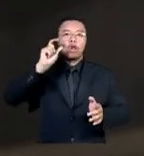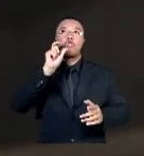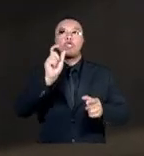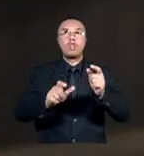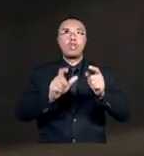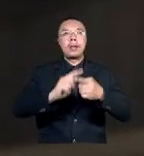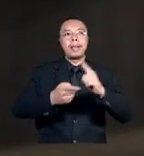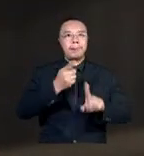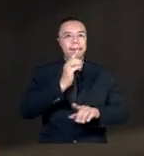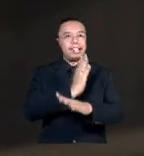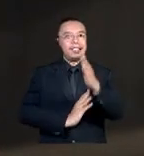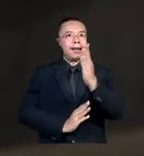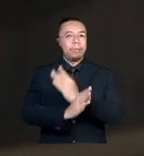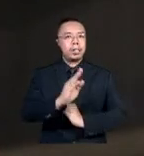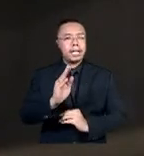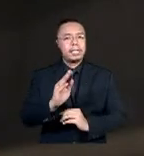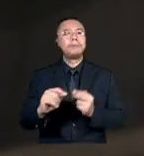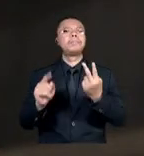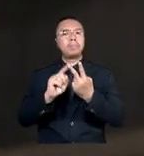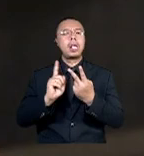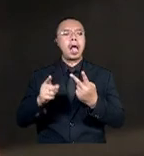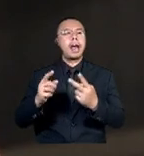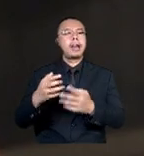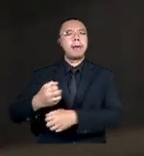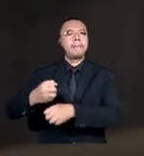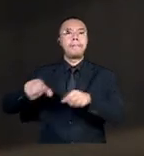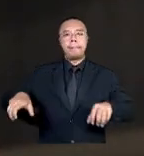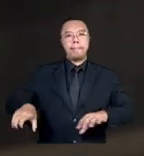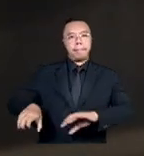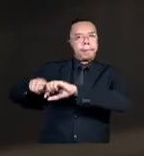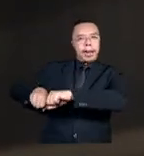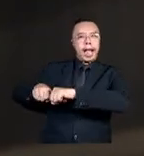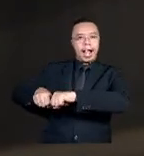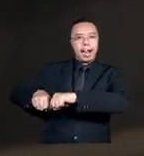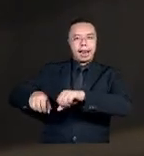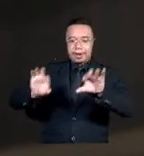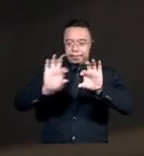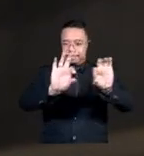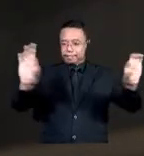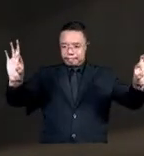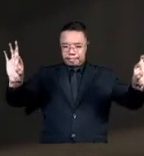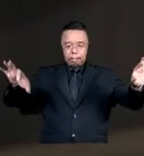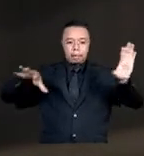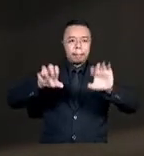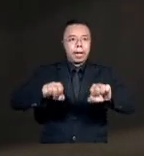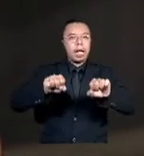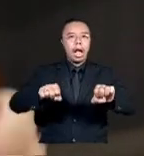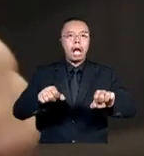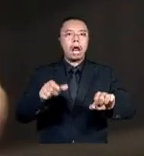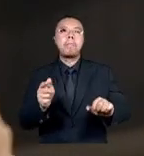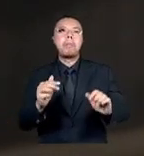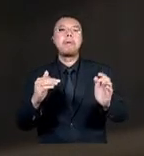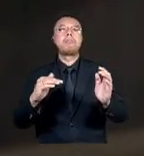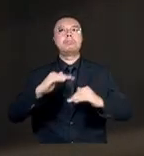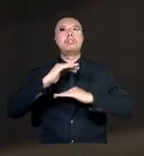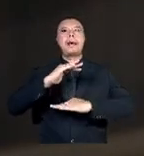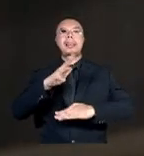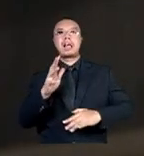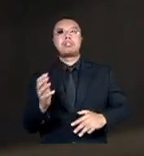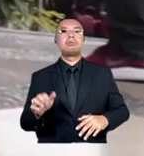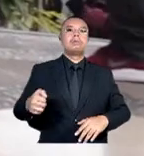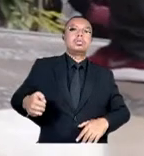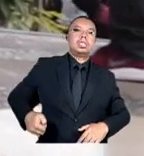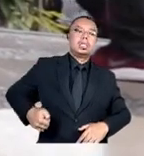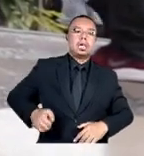difabel. Dan juga pegangan atau handle yang dimana mereka mungkin keterbatasan untuk menyangga, tapi kami